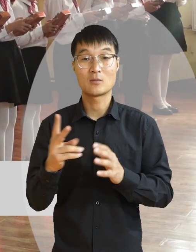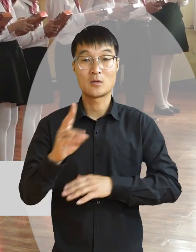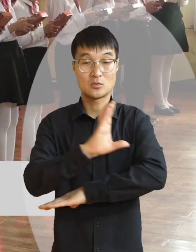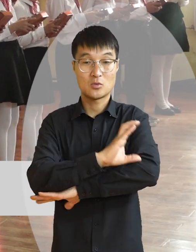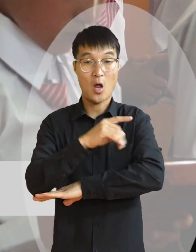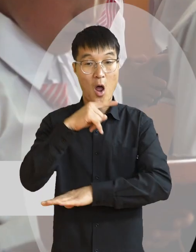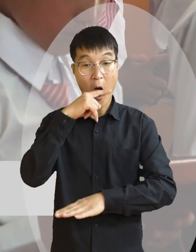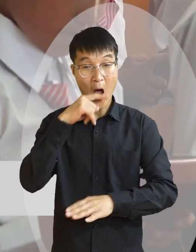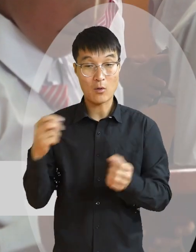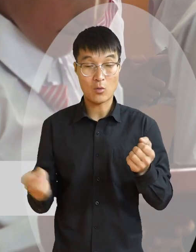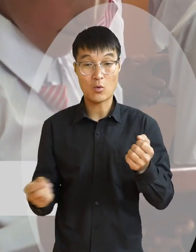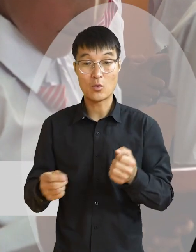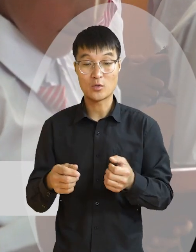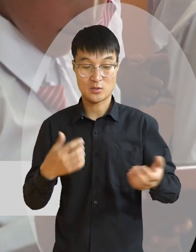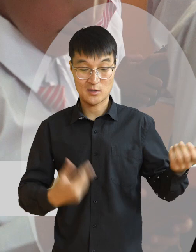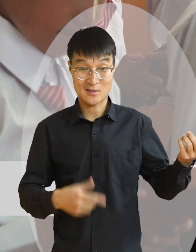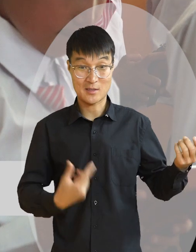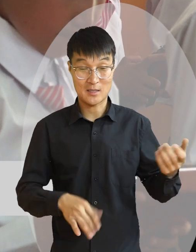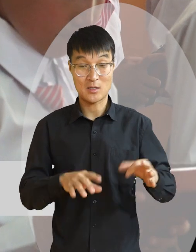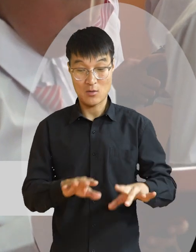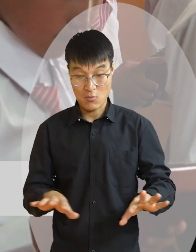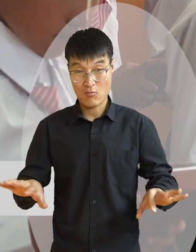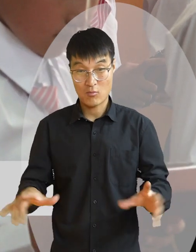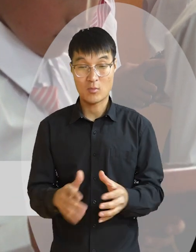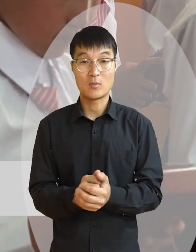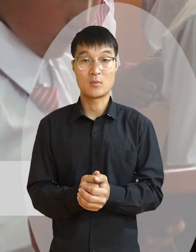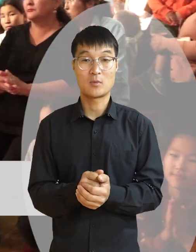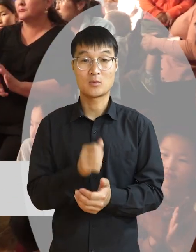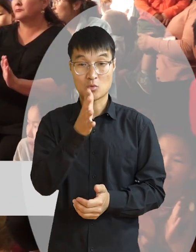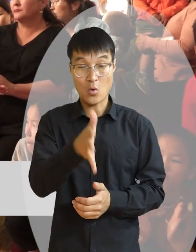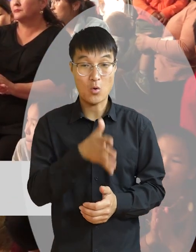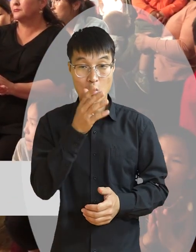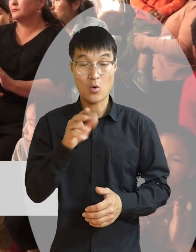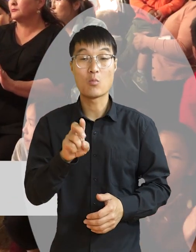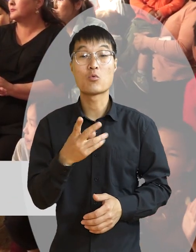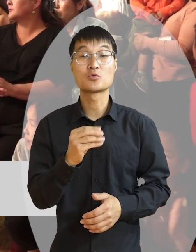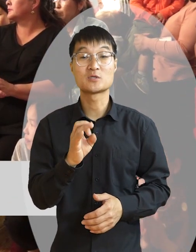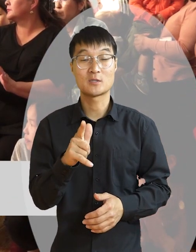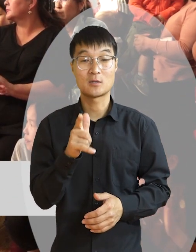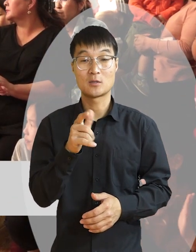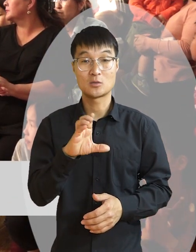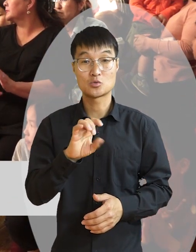хуучир, хийл, гитар, укулеле, калимба, тайжа, кото, найрлдуу бүжгийн дугуйлан хичээлүүлдэг.